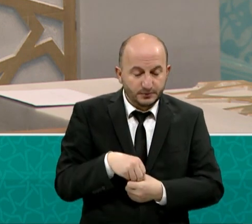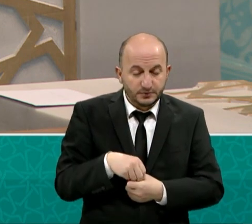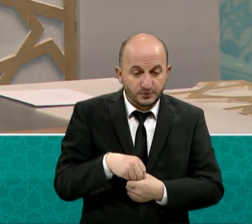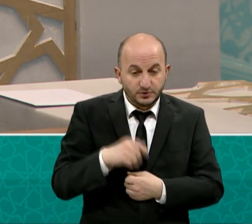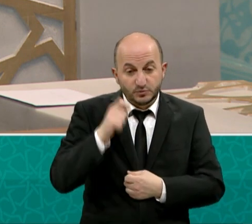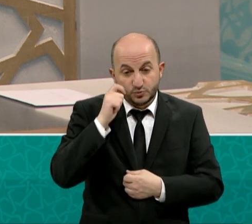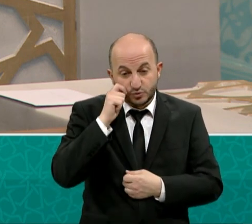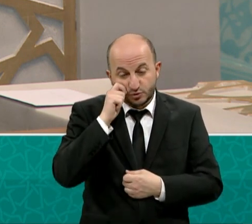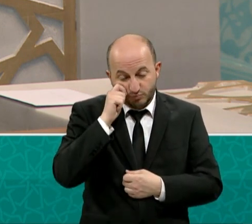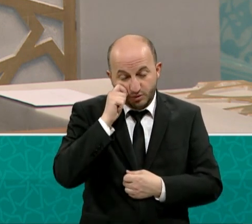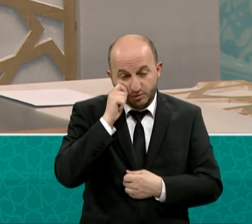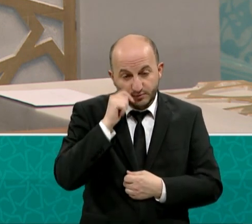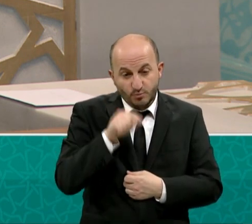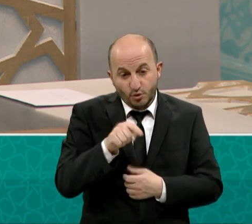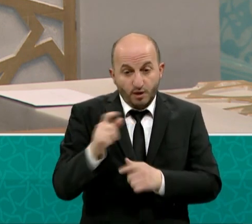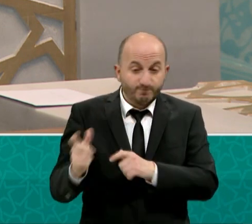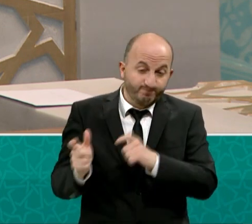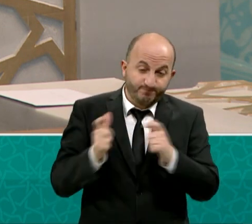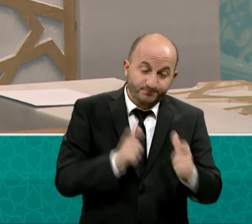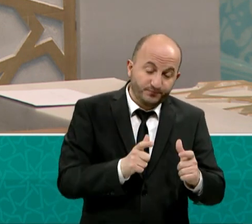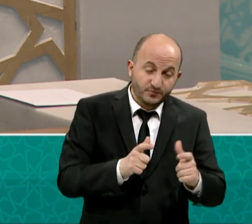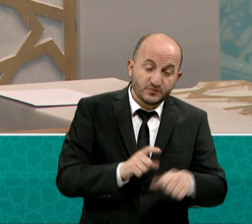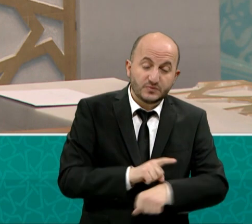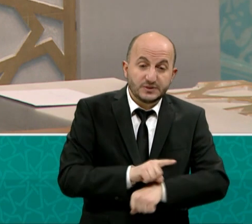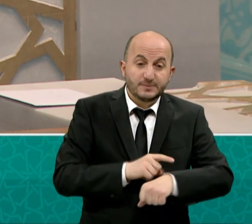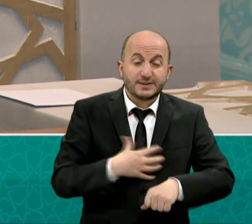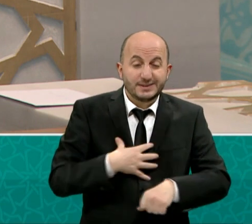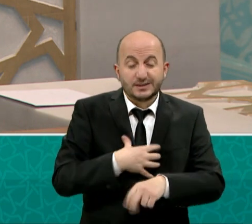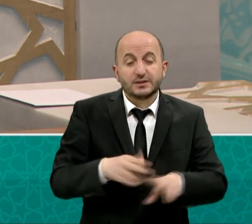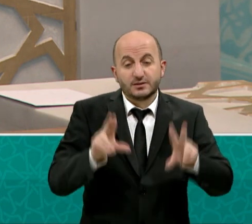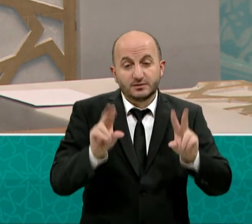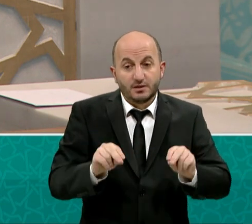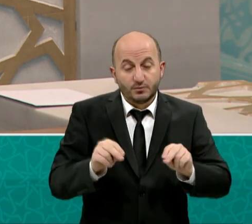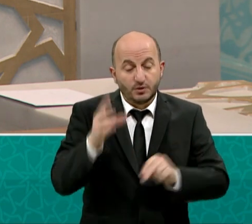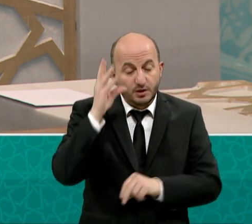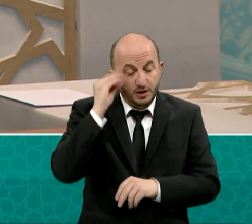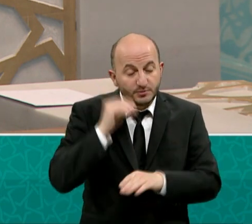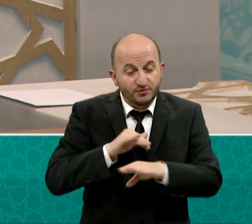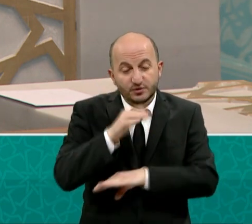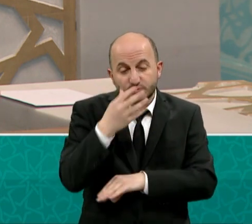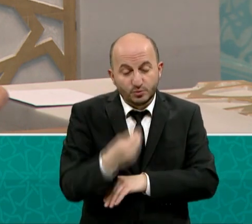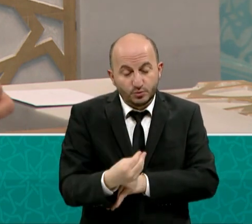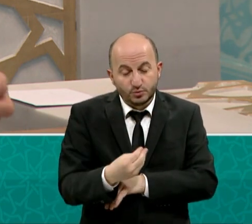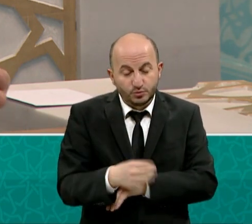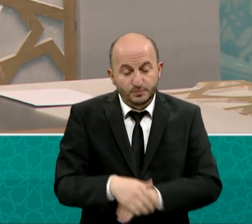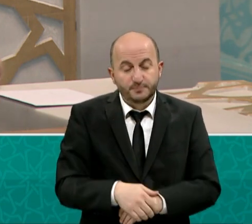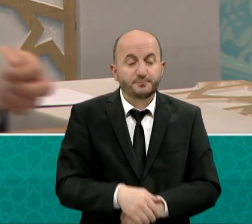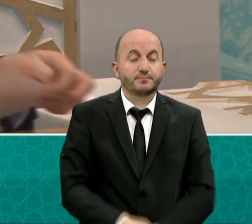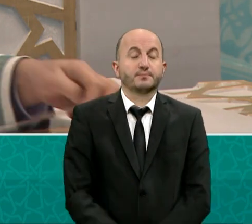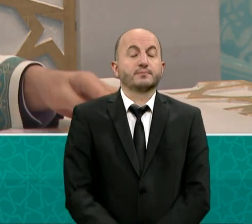Müslümanlığımızı buralara taşıdığımız takdirde dini tam olarak anlamış ve yaşamış oluruz. Değerli